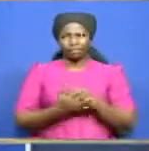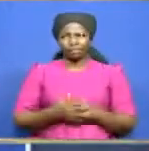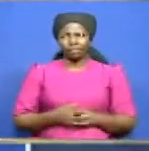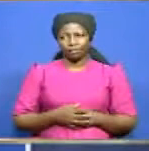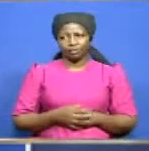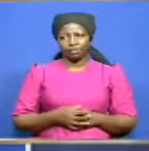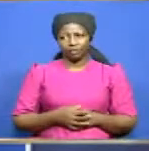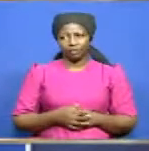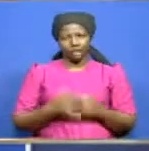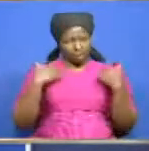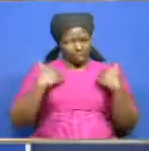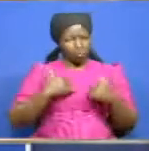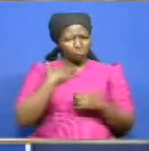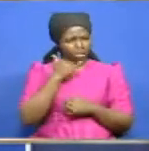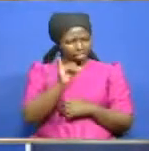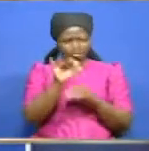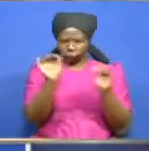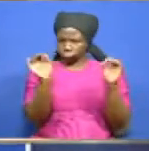Sikuwa nataka.